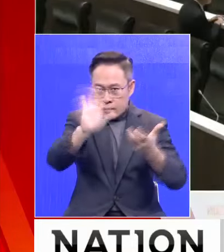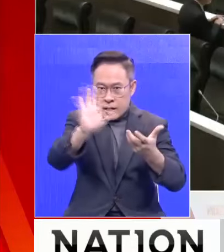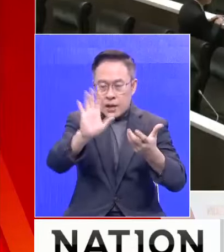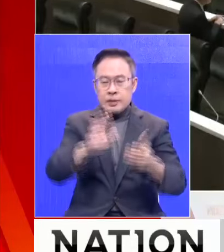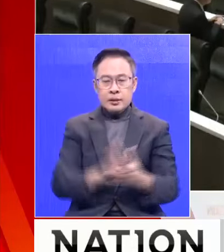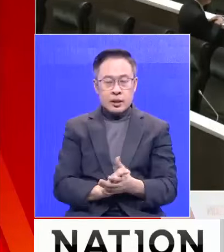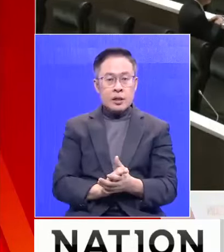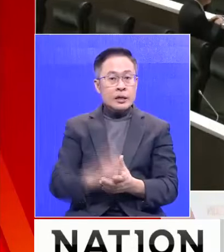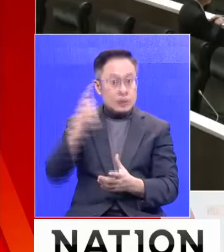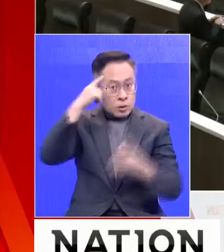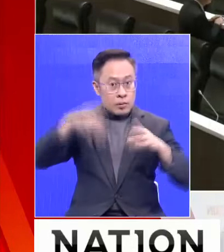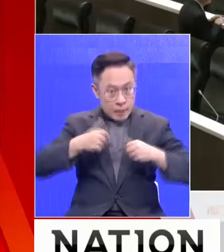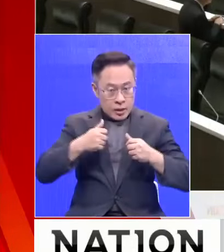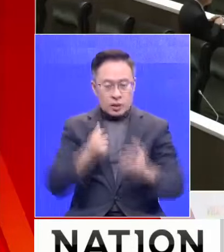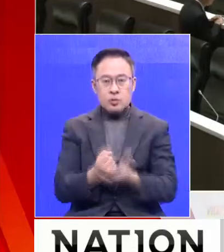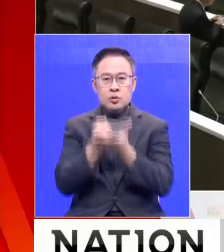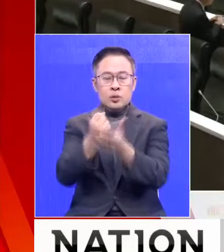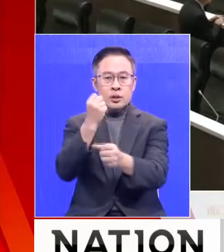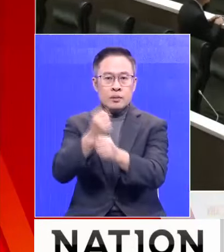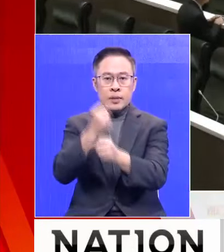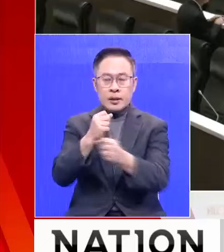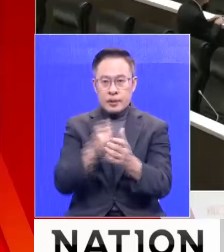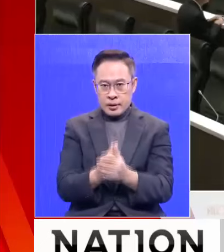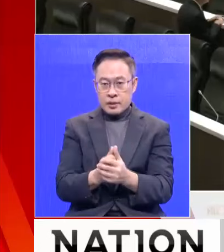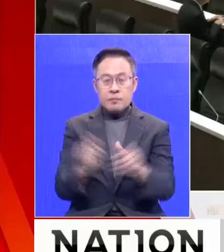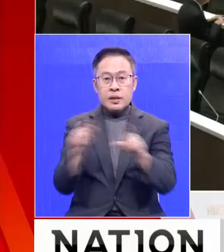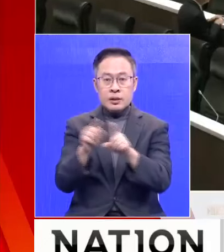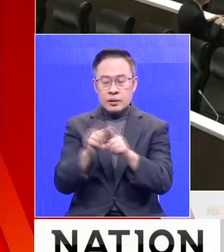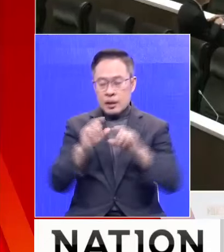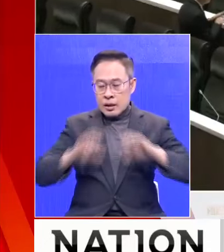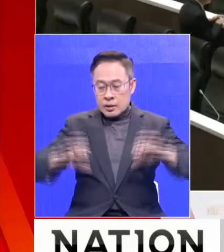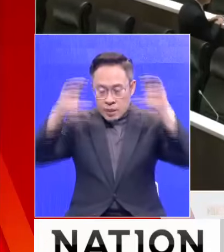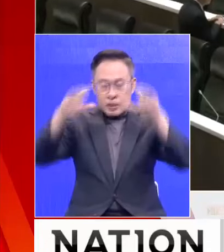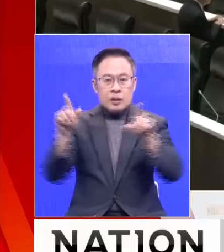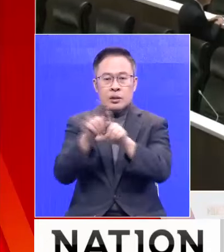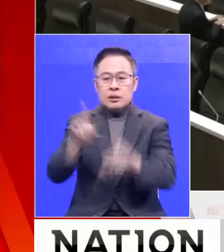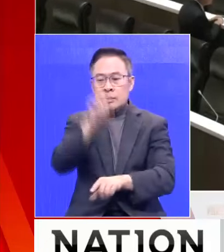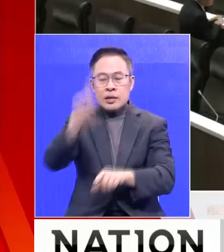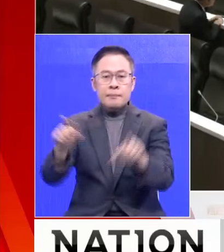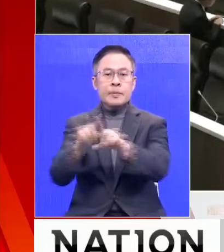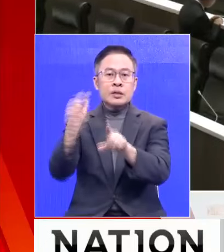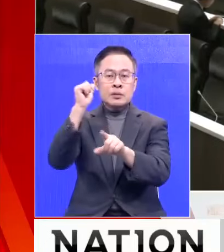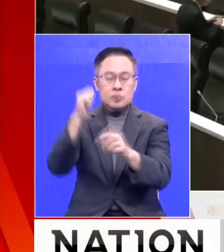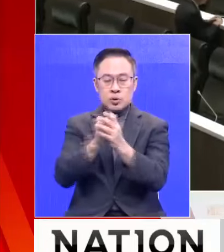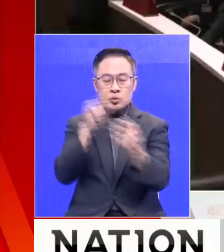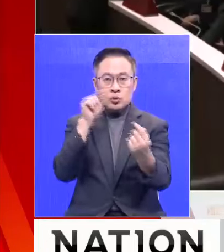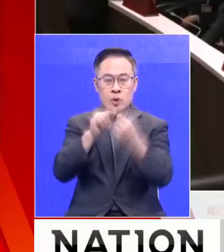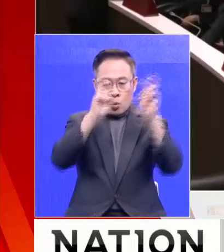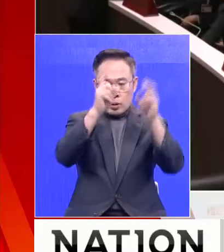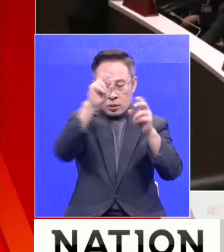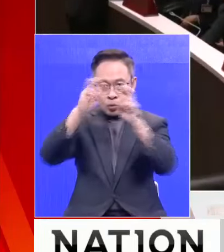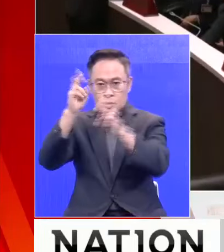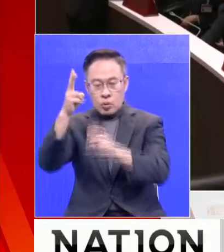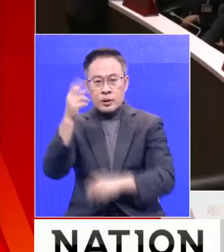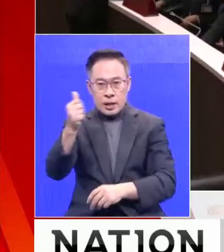าเนี่ยจะทำรัฐบาลยังคงเลือกจะล็อกหมวด1หมวด2ได้ตามเดิมตามจุดยืนรัฐบาลแต่จะลดความเสี่ยงที่ประชามติรอบ